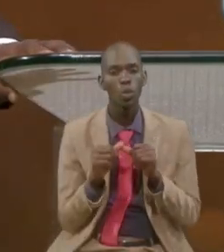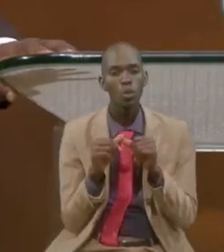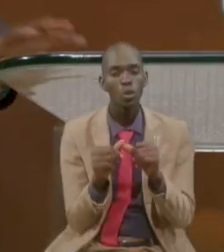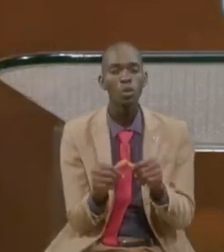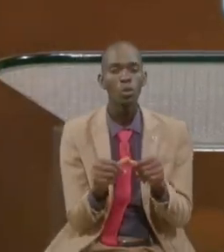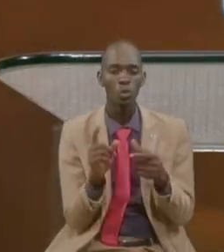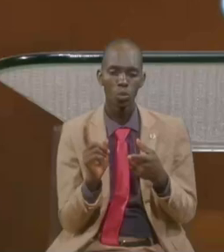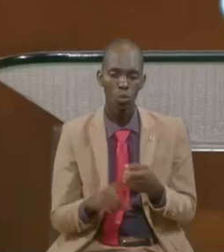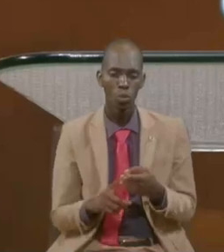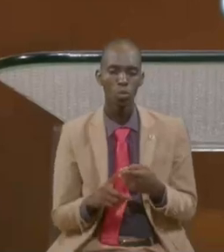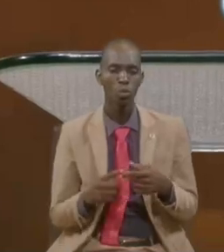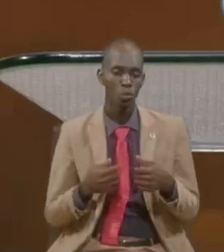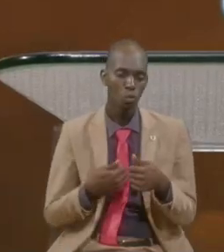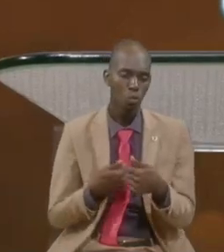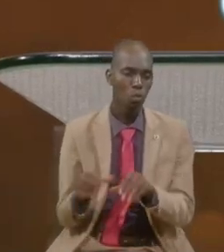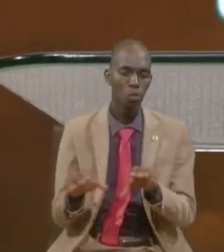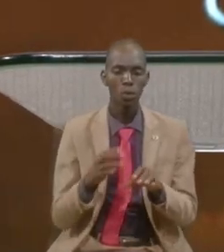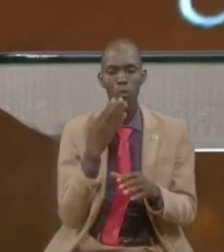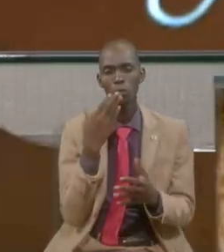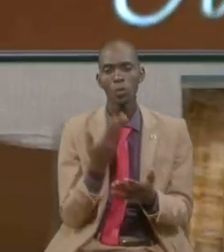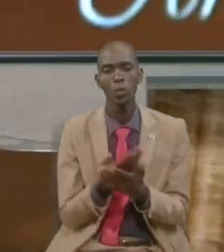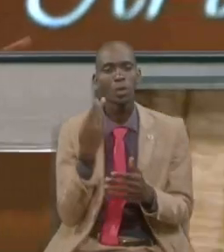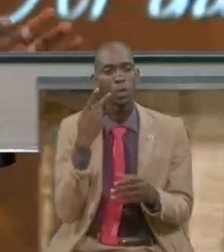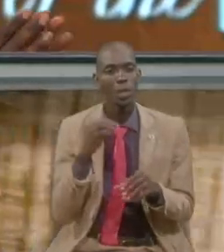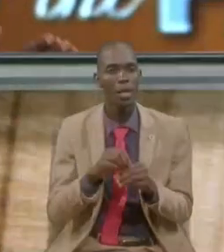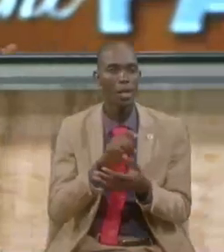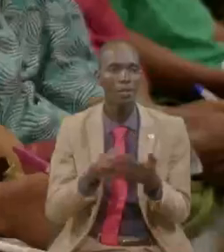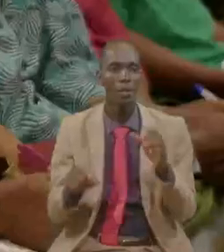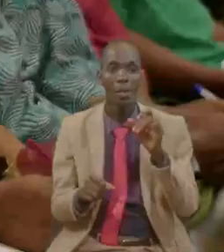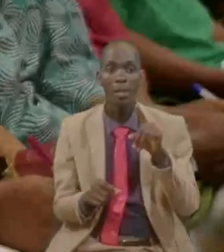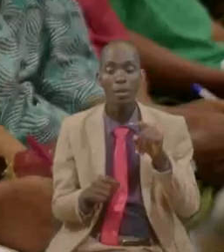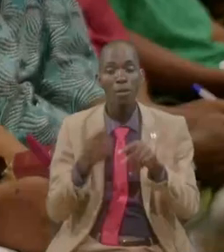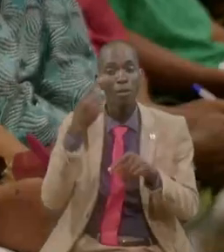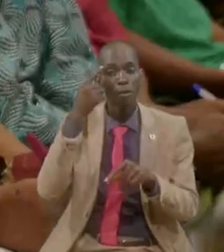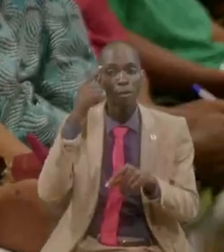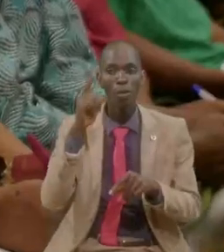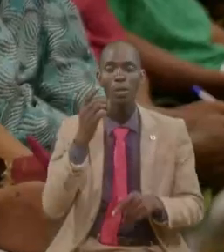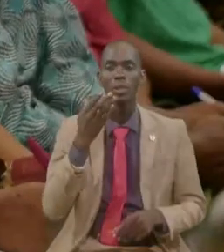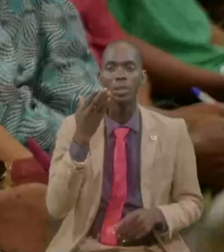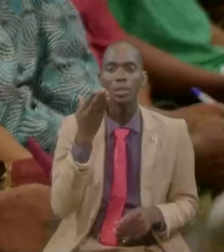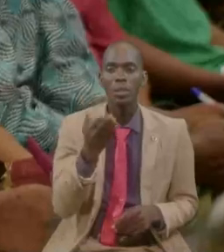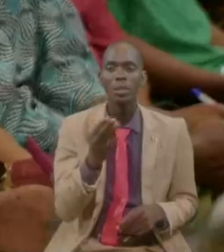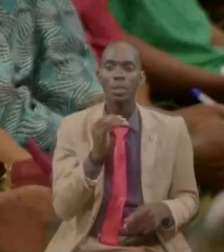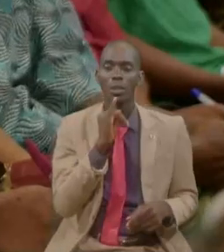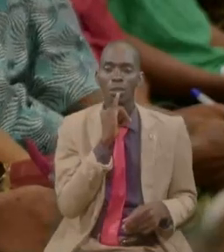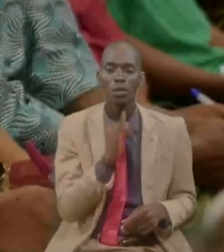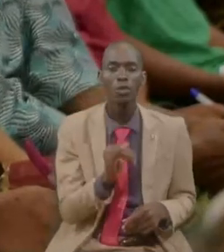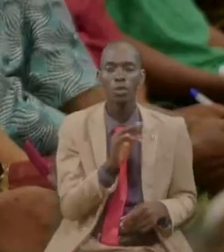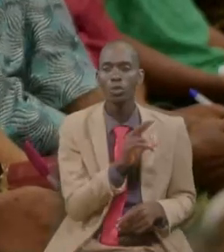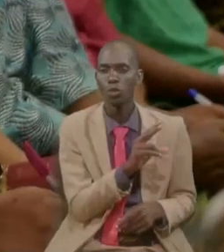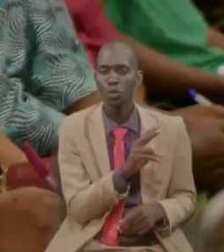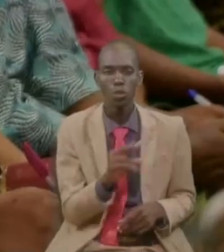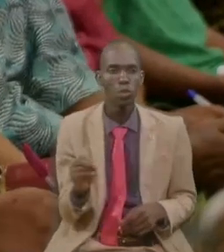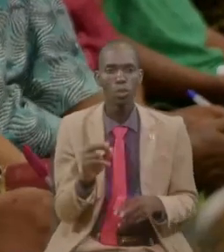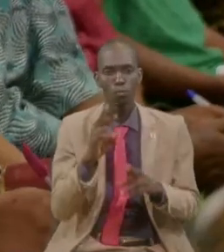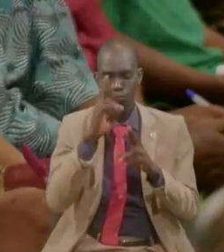de continuer de marcher dans la voie du Seigneur. Verset 11 dit: car devant Dieu, il